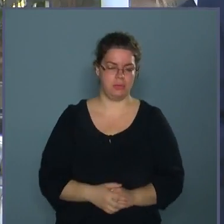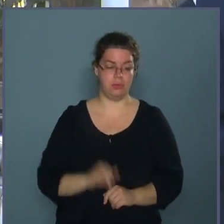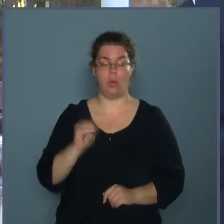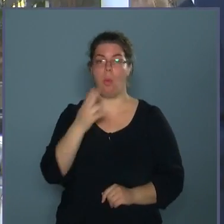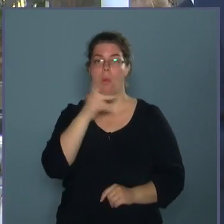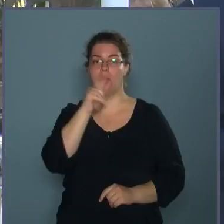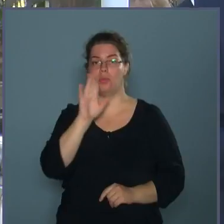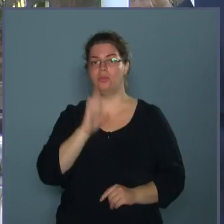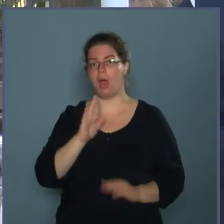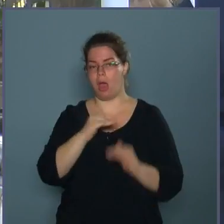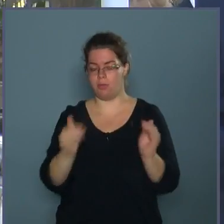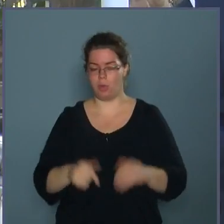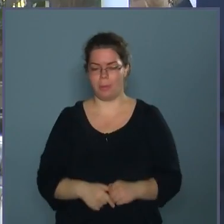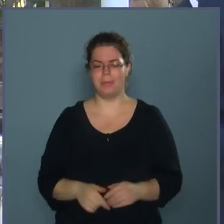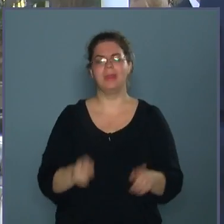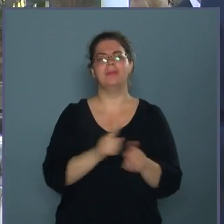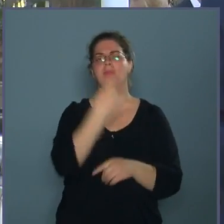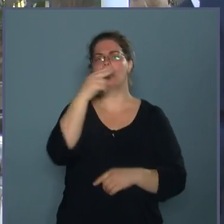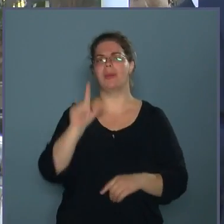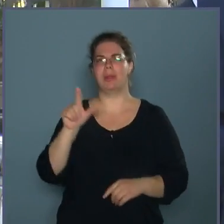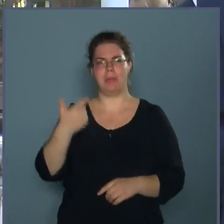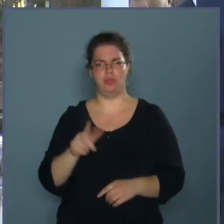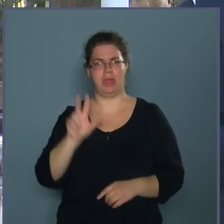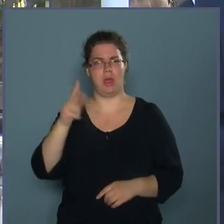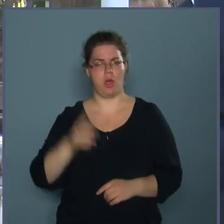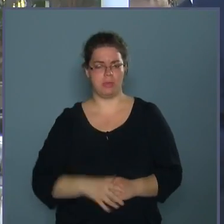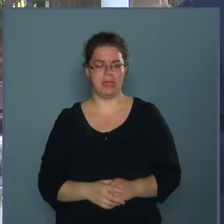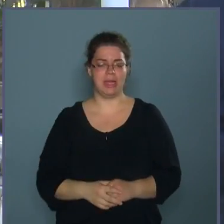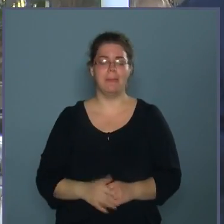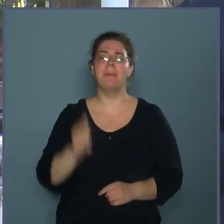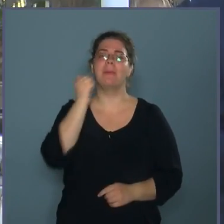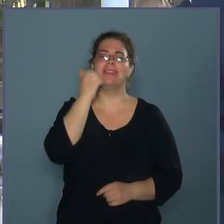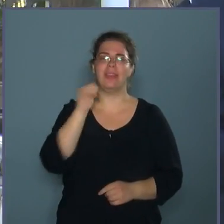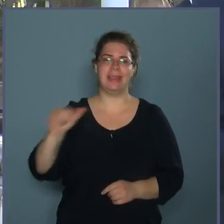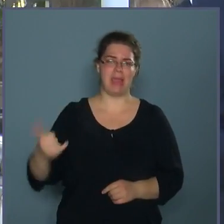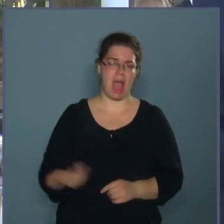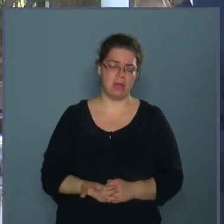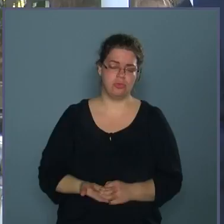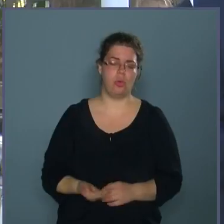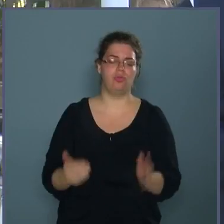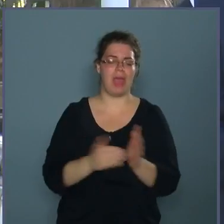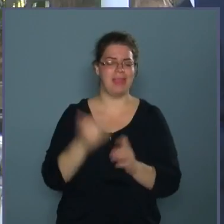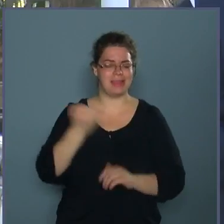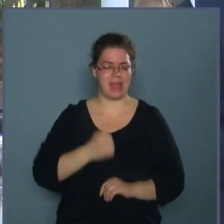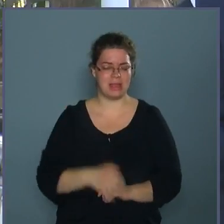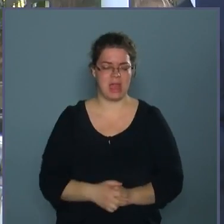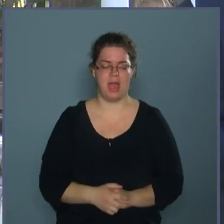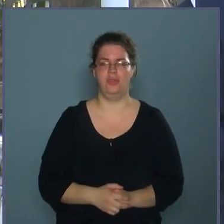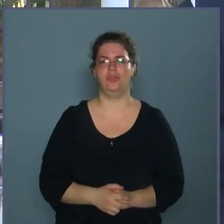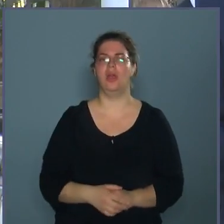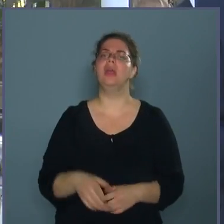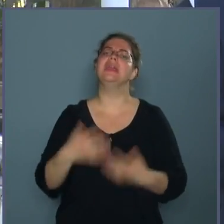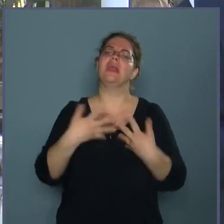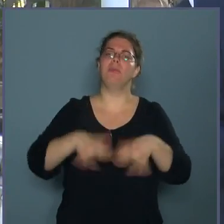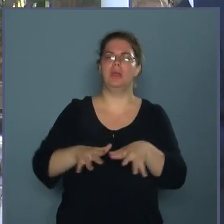Jutadomb. Itt november 2-án és 3-án Mecséri János ezredes, esztergomi 7. gépesített